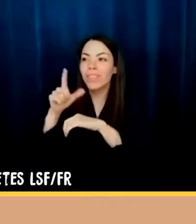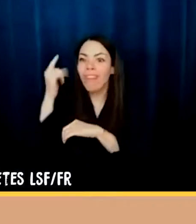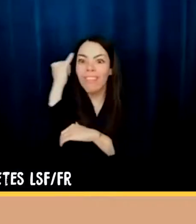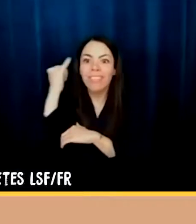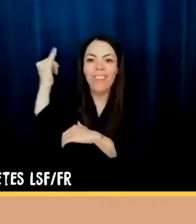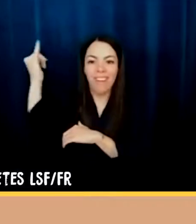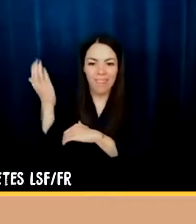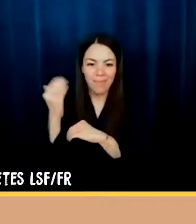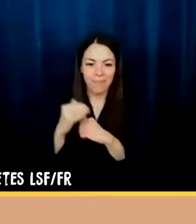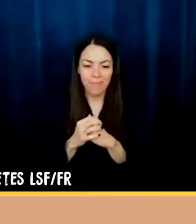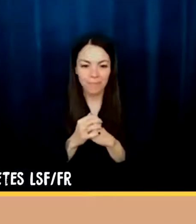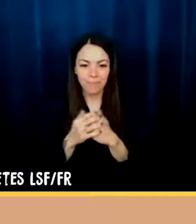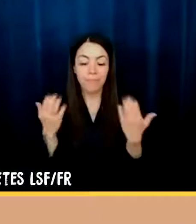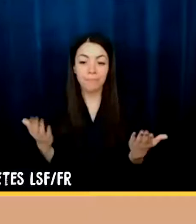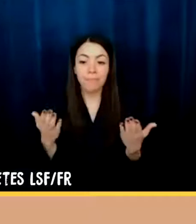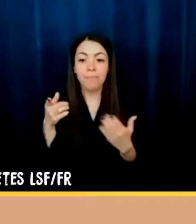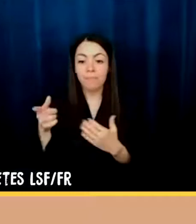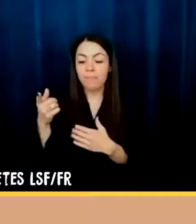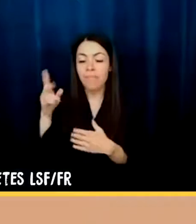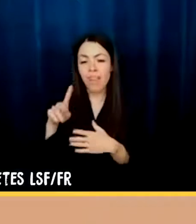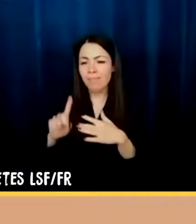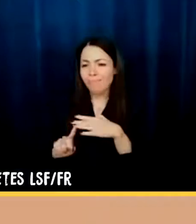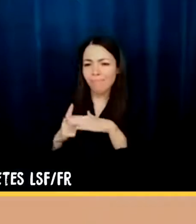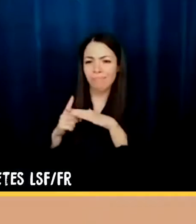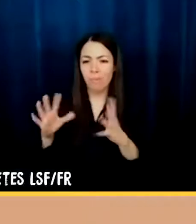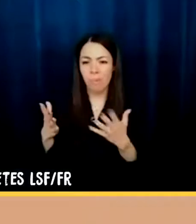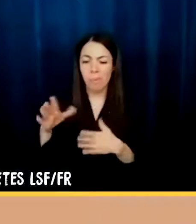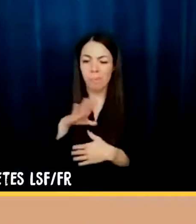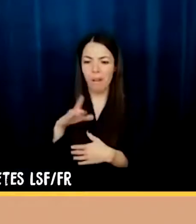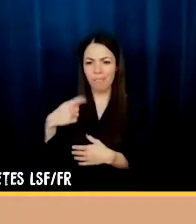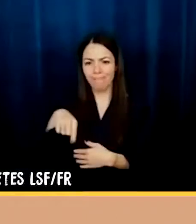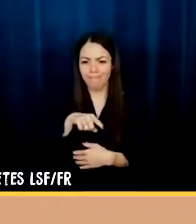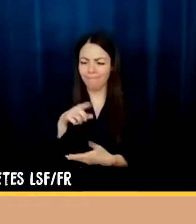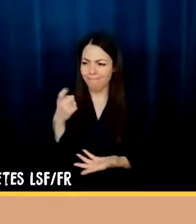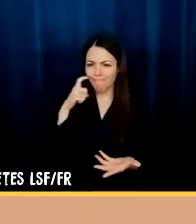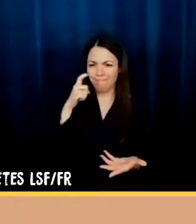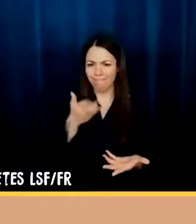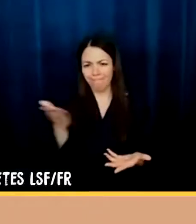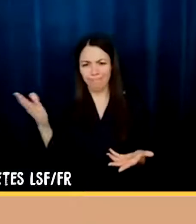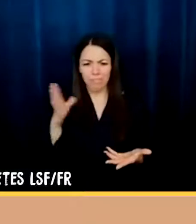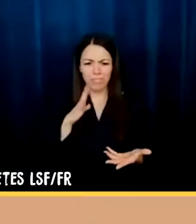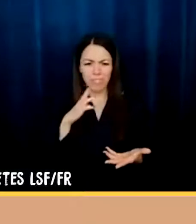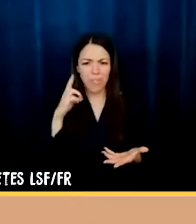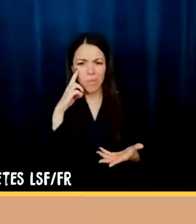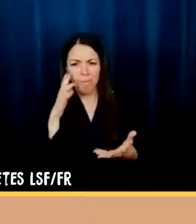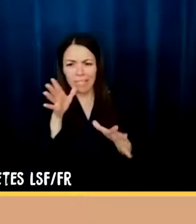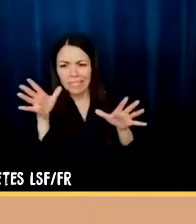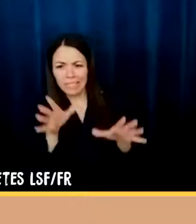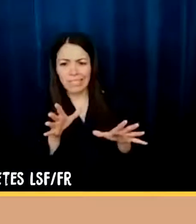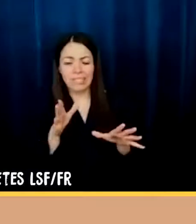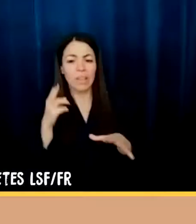projet, il est né d'un constat malheureusement amer de l'expérience commune de la négrophobie d'un certain nombre de bénévoles à l'intérieur